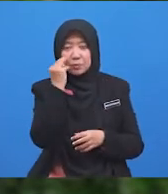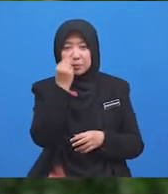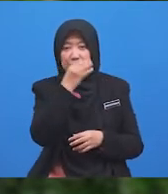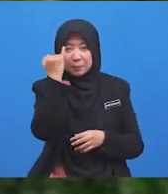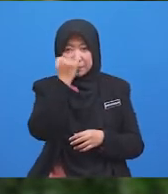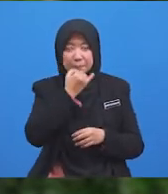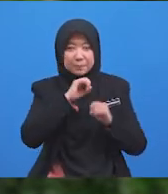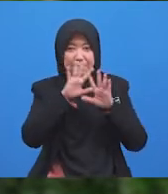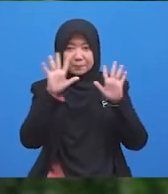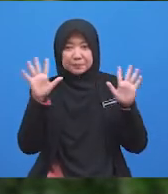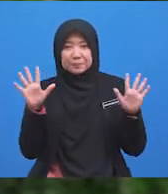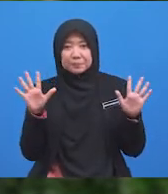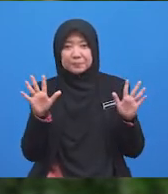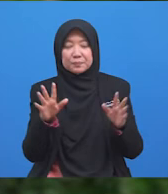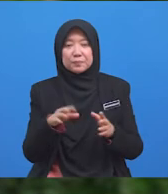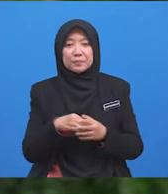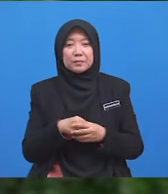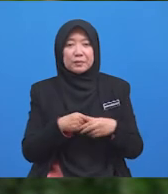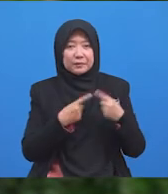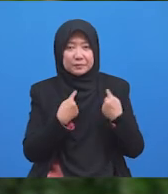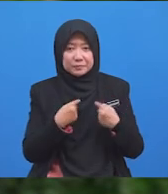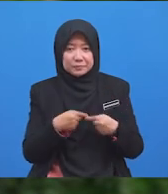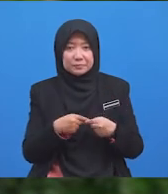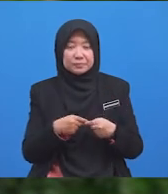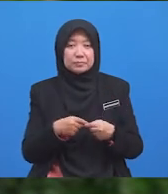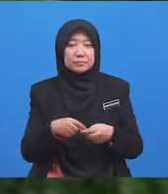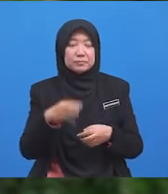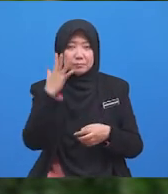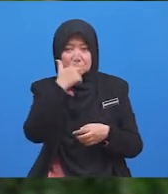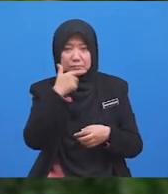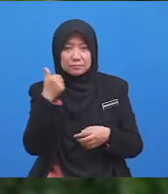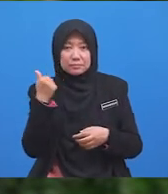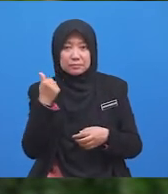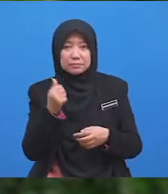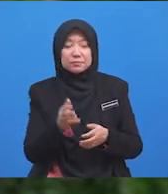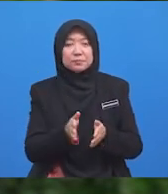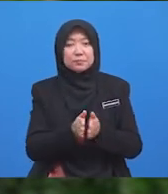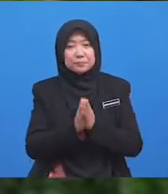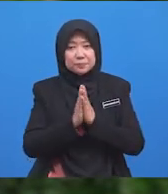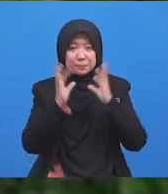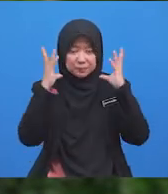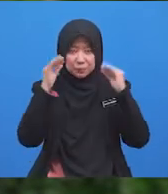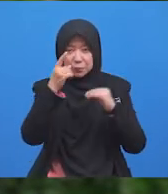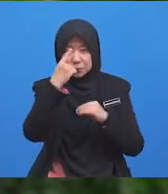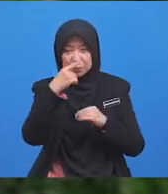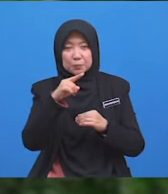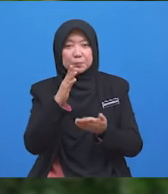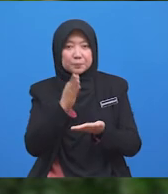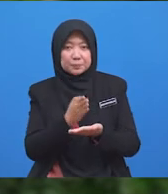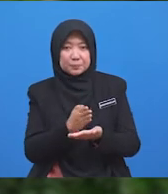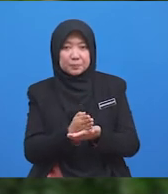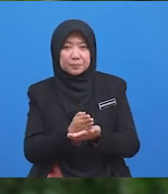Indah berseri Pujaan Hati Sidareja Lite mohon chegou mengundurkan diri